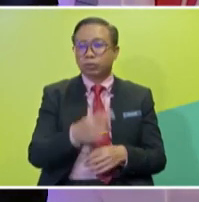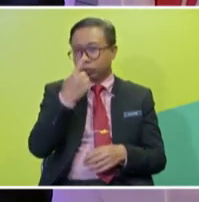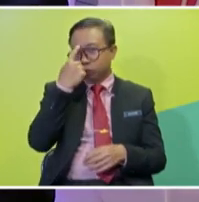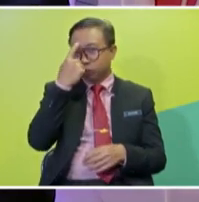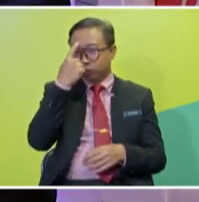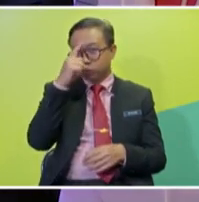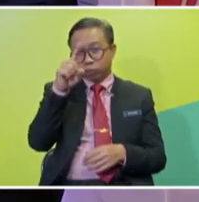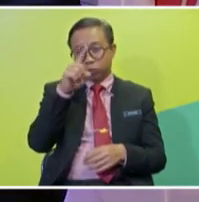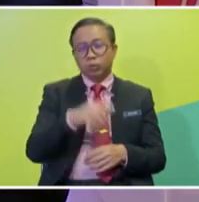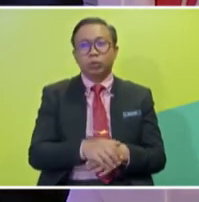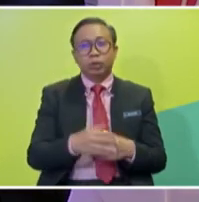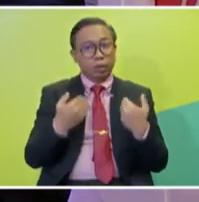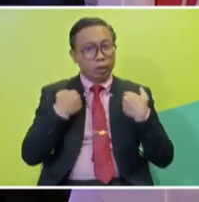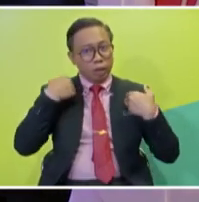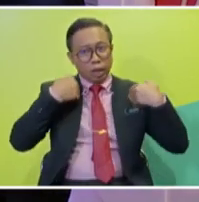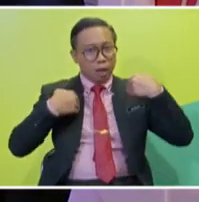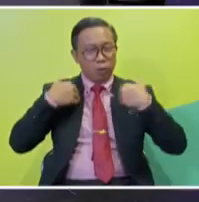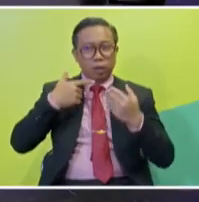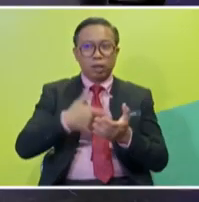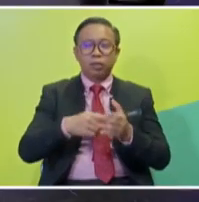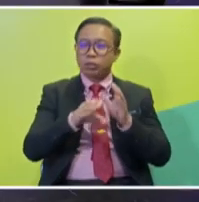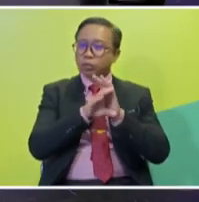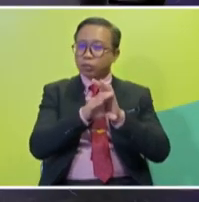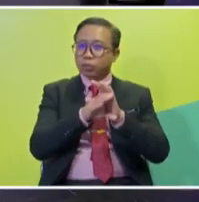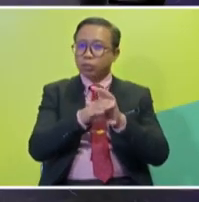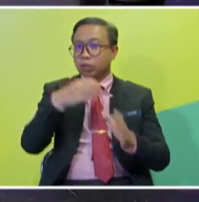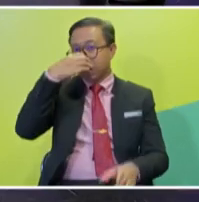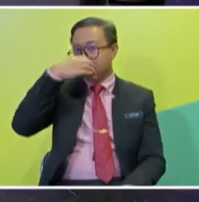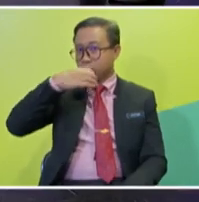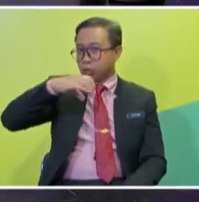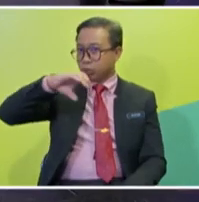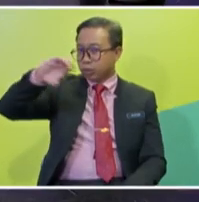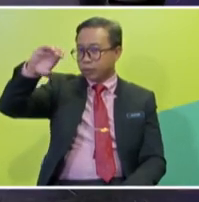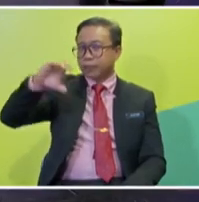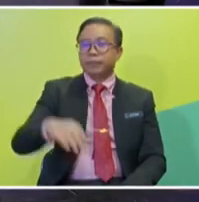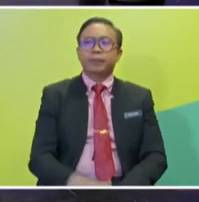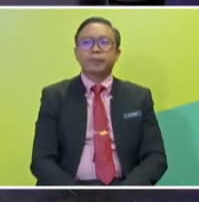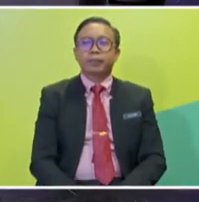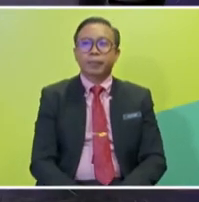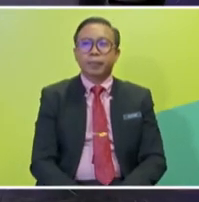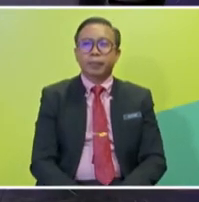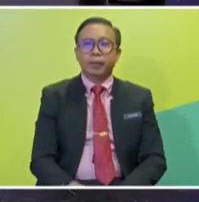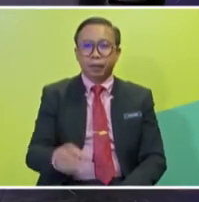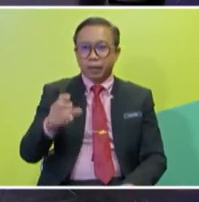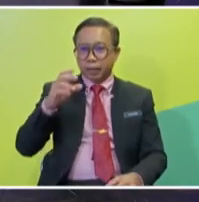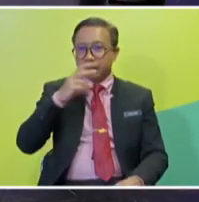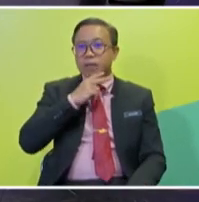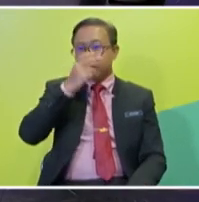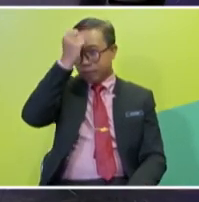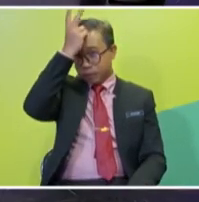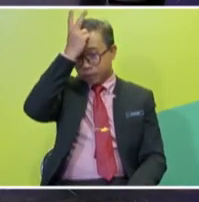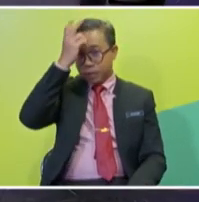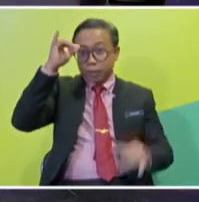yang mungkin ada hewan lain contohnya Putri gajah Oke lepas itu ada kambing kerbau